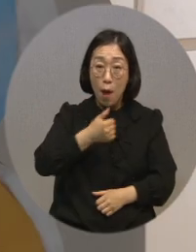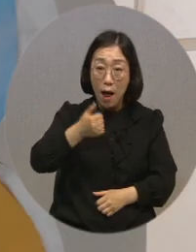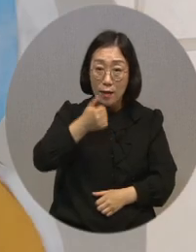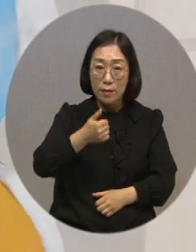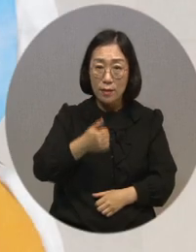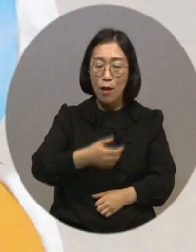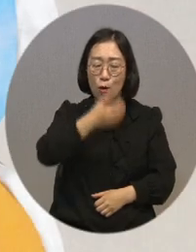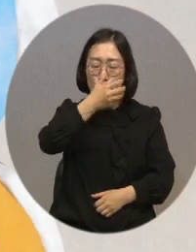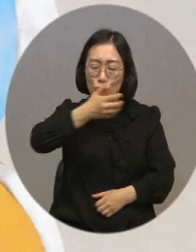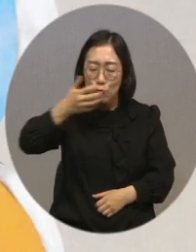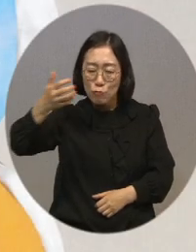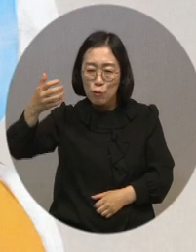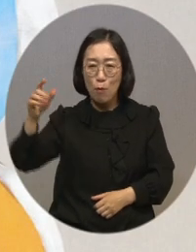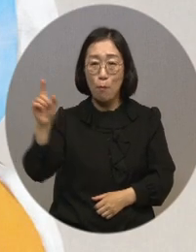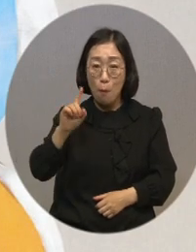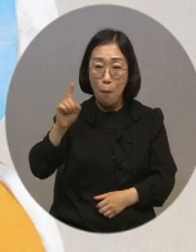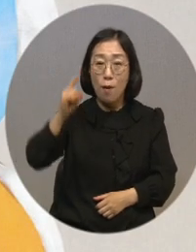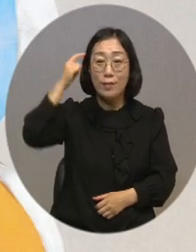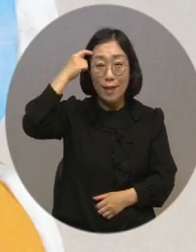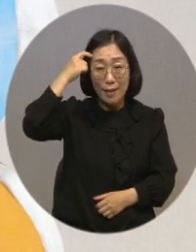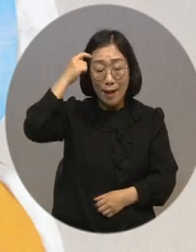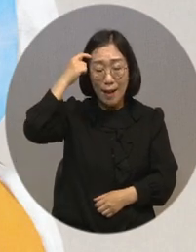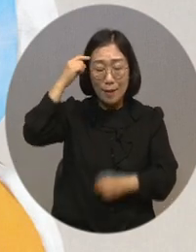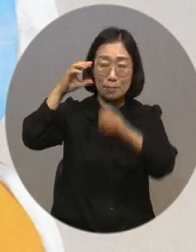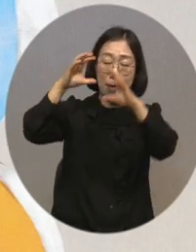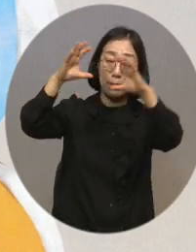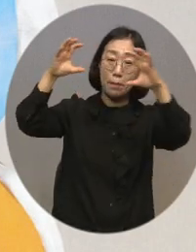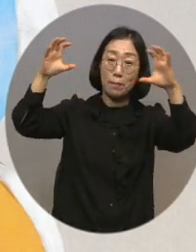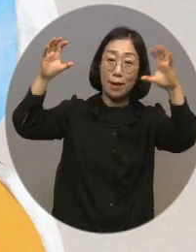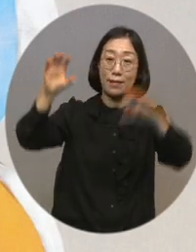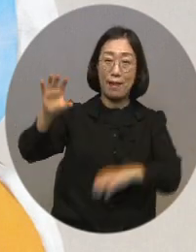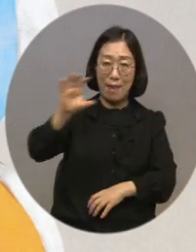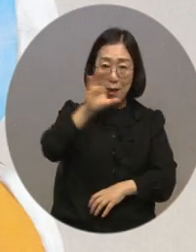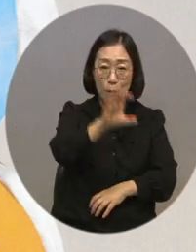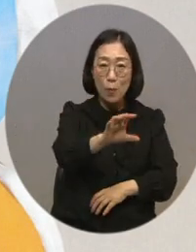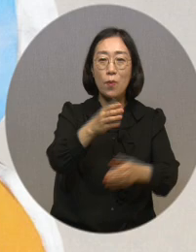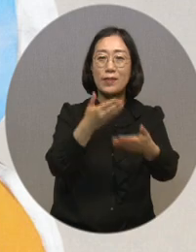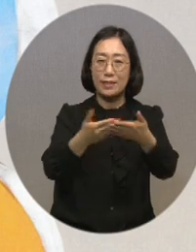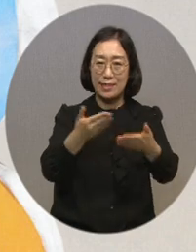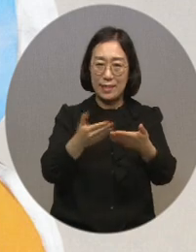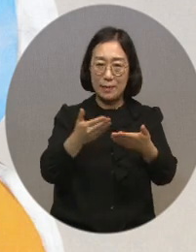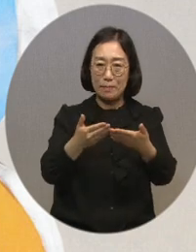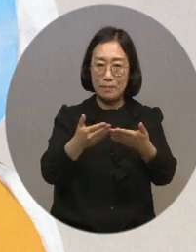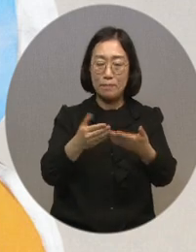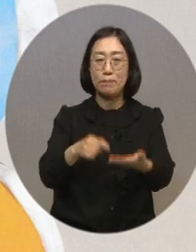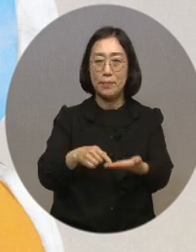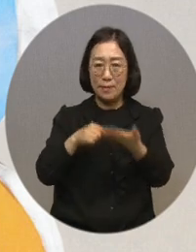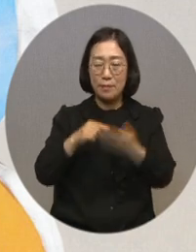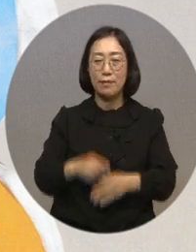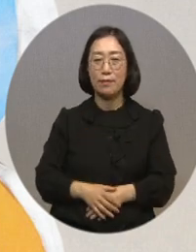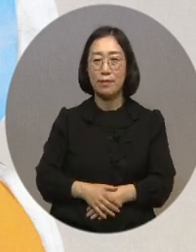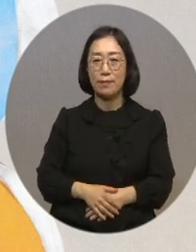어떤 꿈을 꿀까 상상하며 고양이들의 심리를 그림에 담아냈습니다.